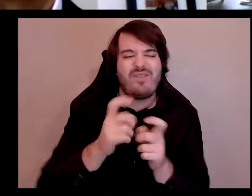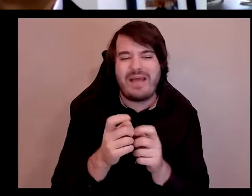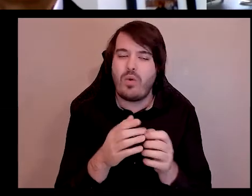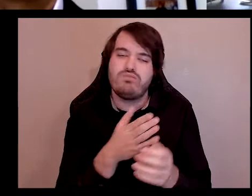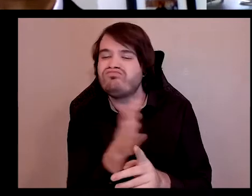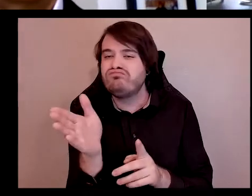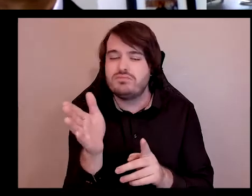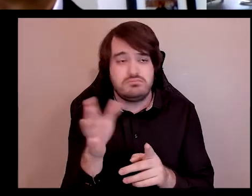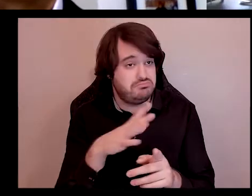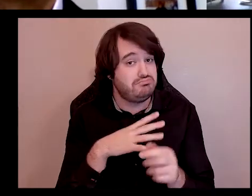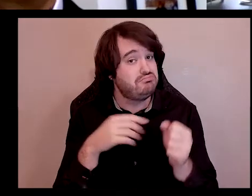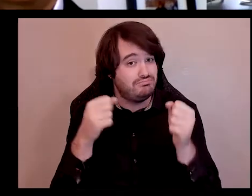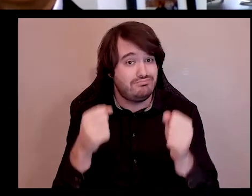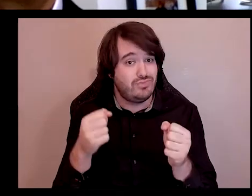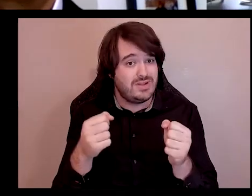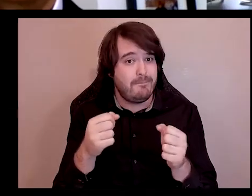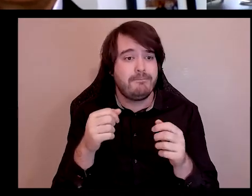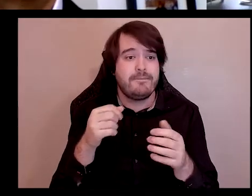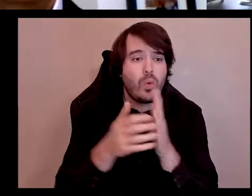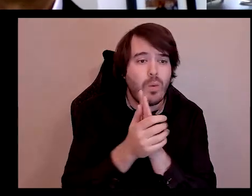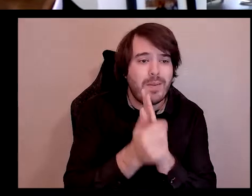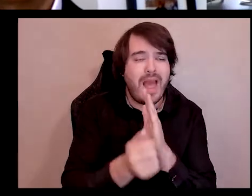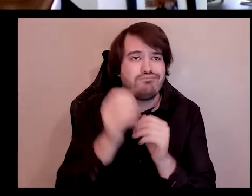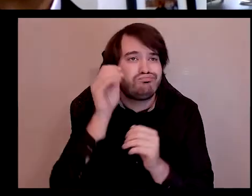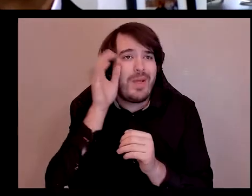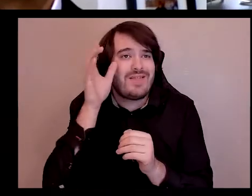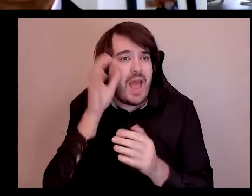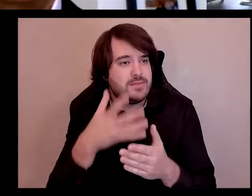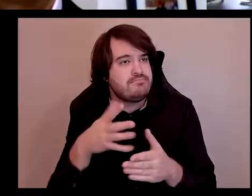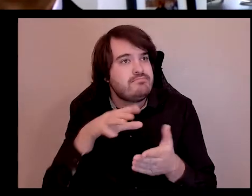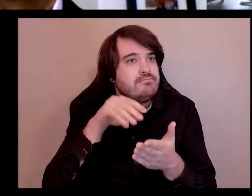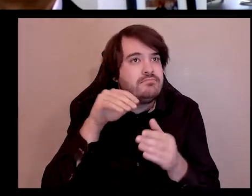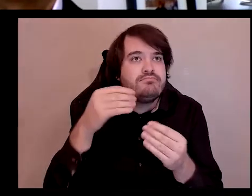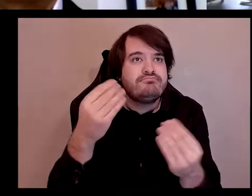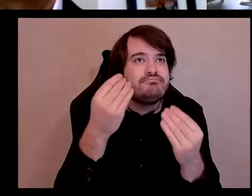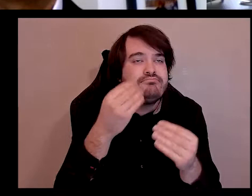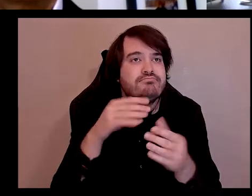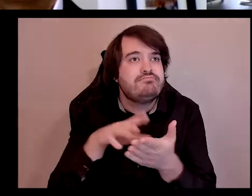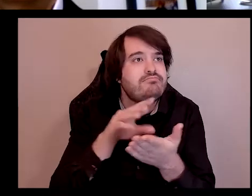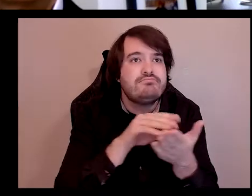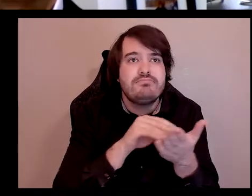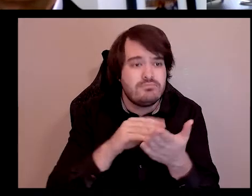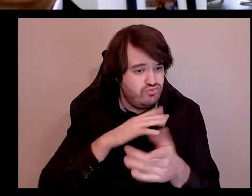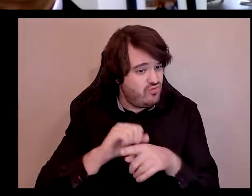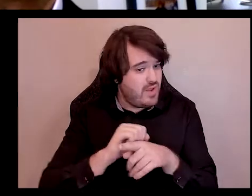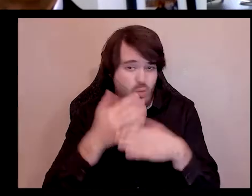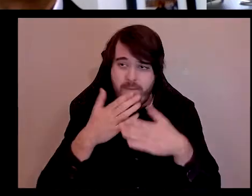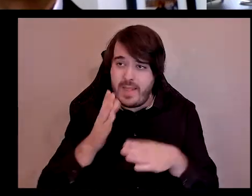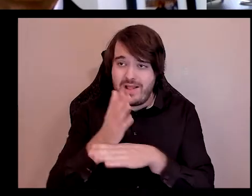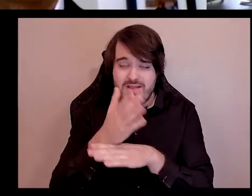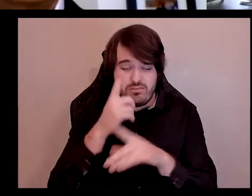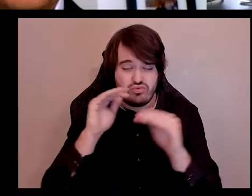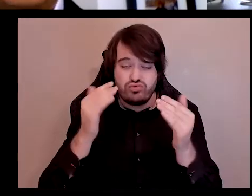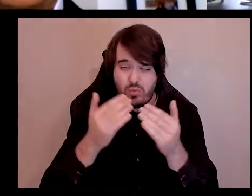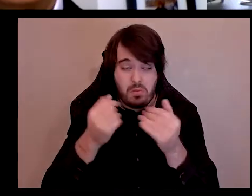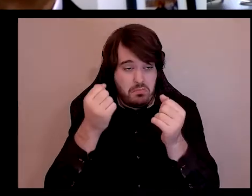l'éligibilité ou l'intérêt vers un nouvel emploi, une transformation se présente, mais ils ont la possibilité d'acquérir des connaissances avec des formations qui